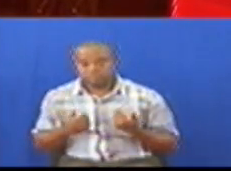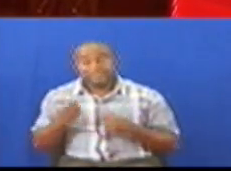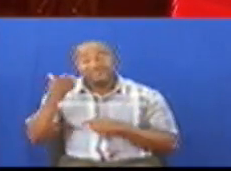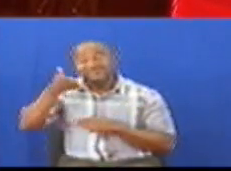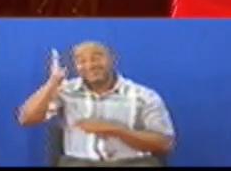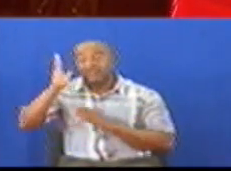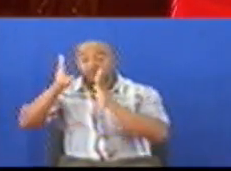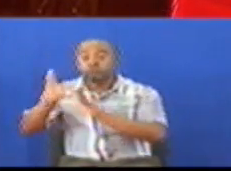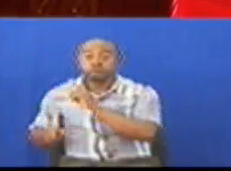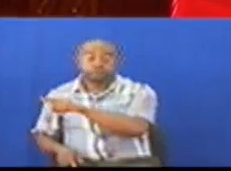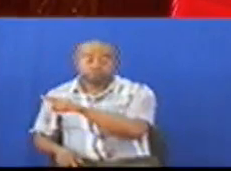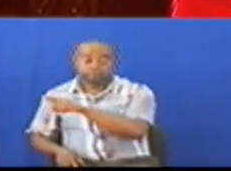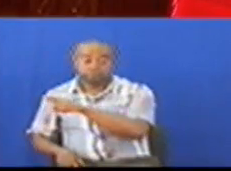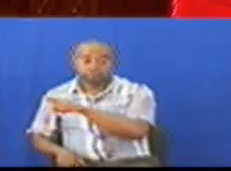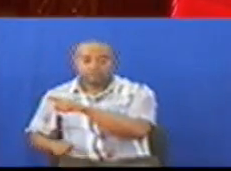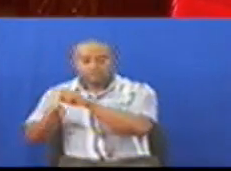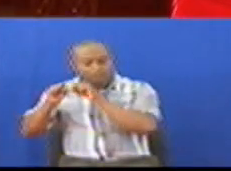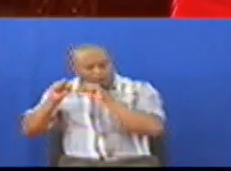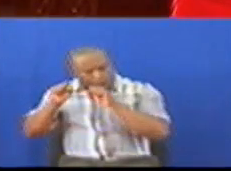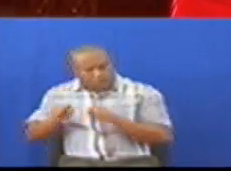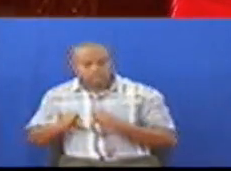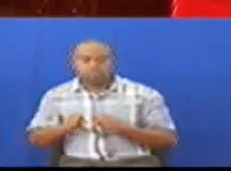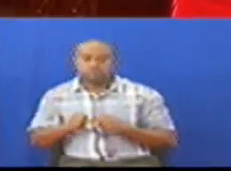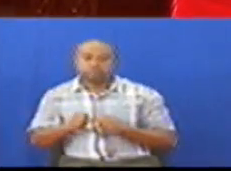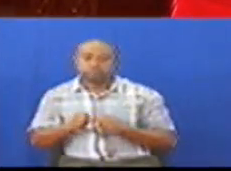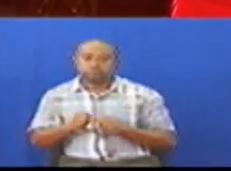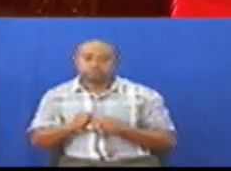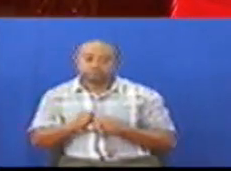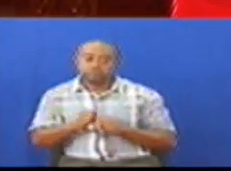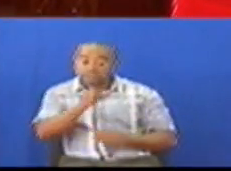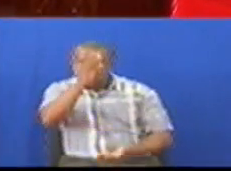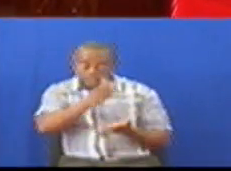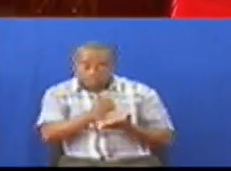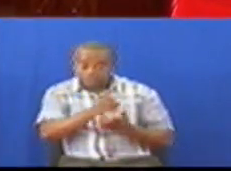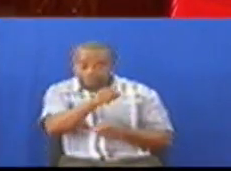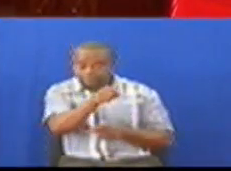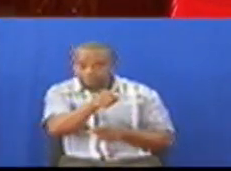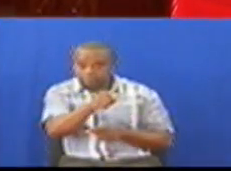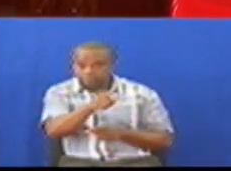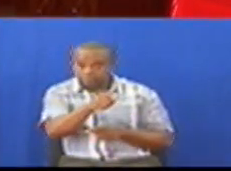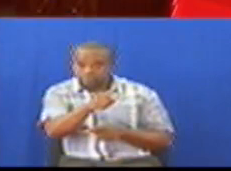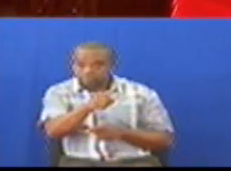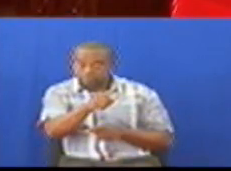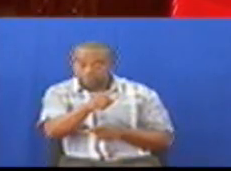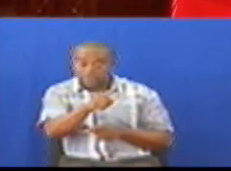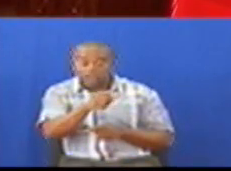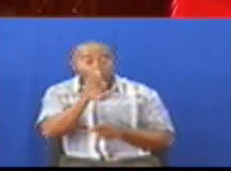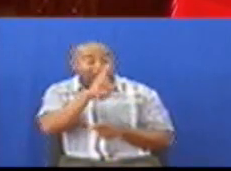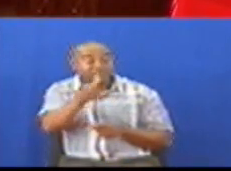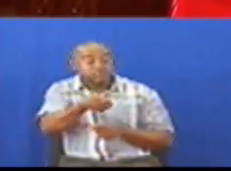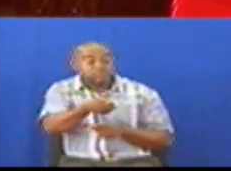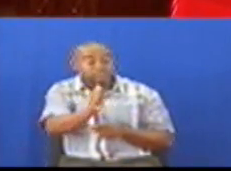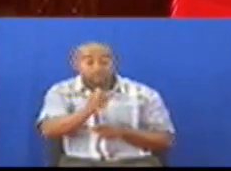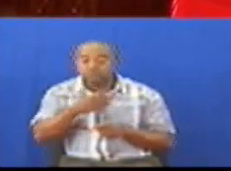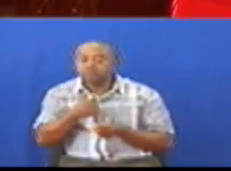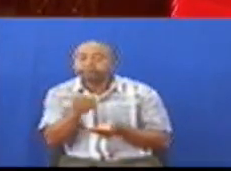kuu kujaribu kufifisha uwezo wa makusanyo ya chanzo hiki ni kuifanya halmashauri